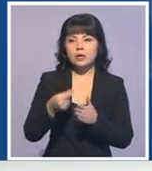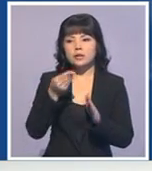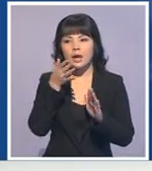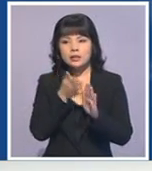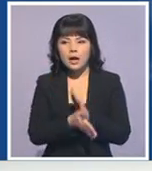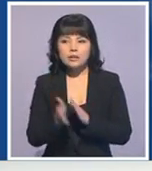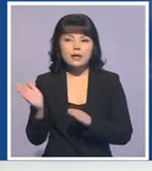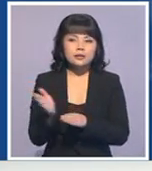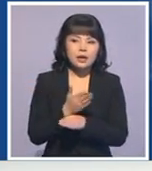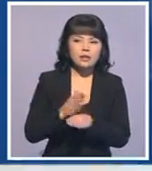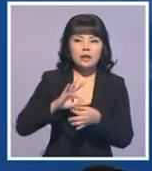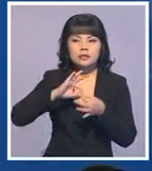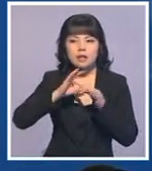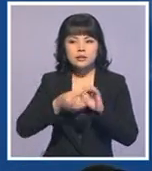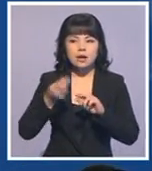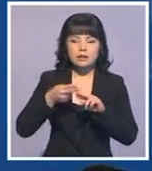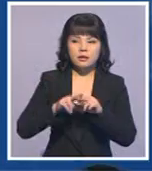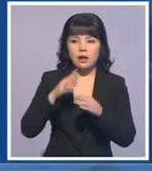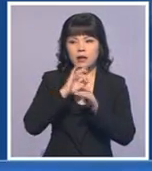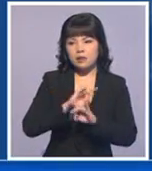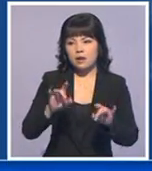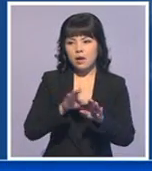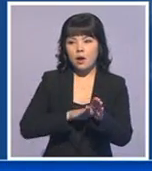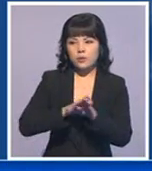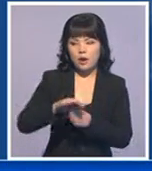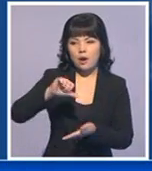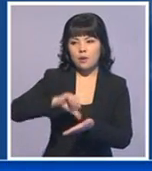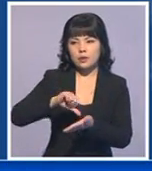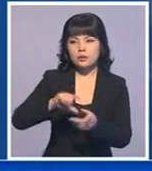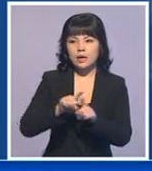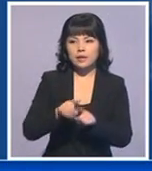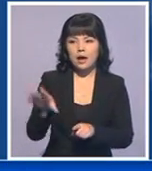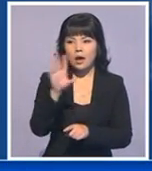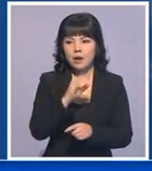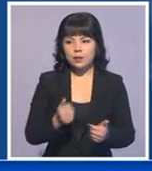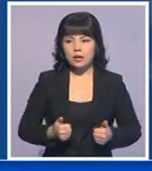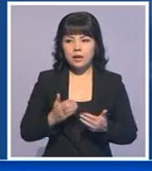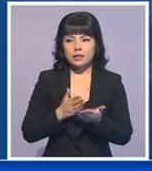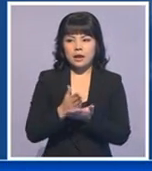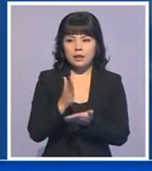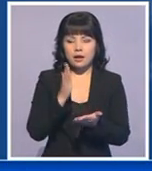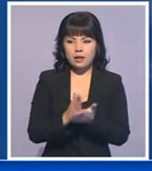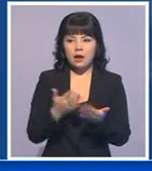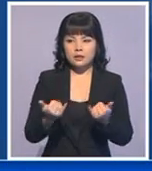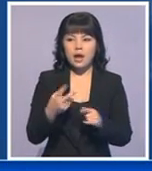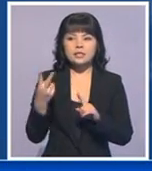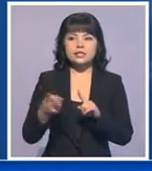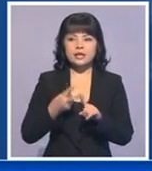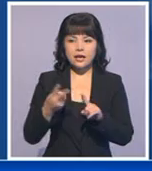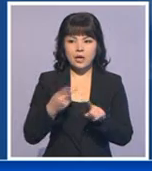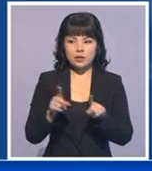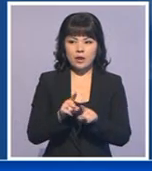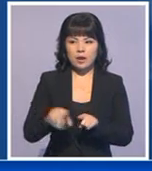бюджеттік инвестициялардың нәтижелілігін және жергілікті атқарушы органдардың жұмыс тиімділіктерін арттыруға бағытталып отыр. Ал екінші тұжырымдаманың